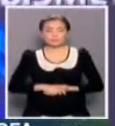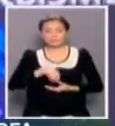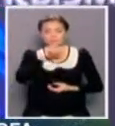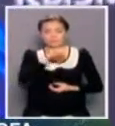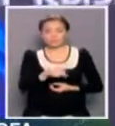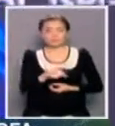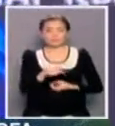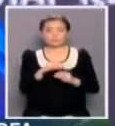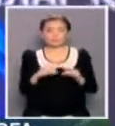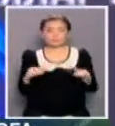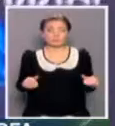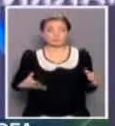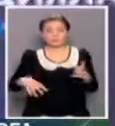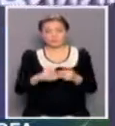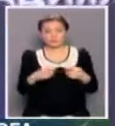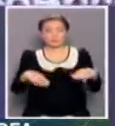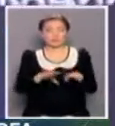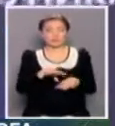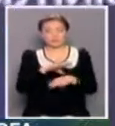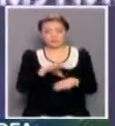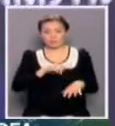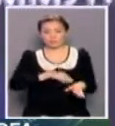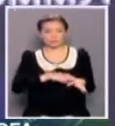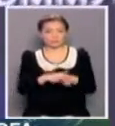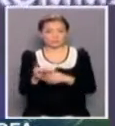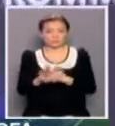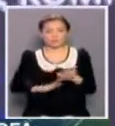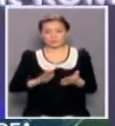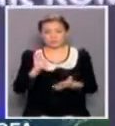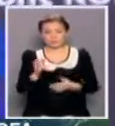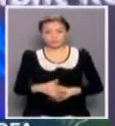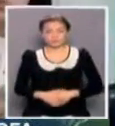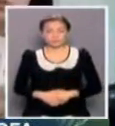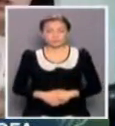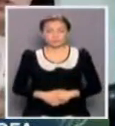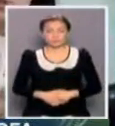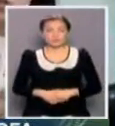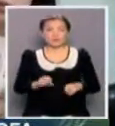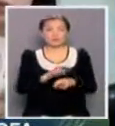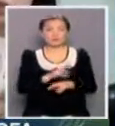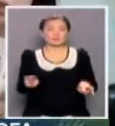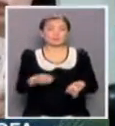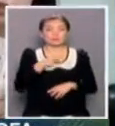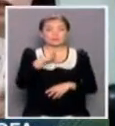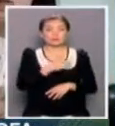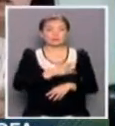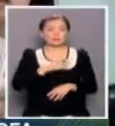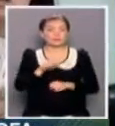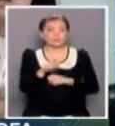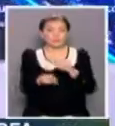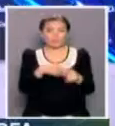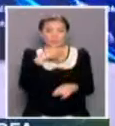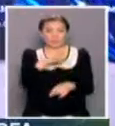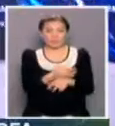арқасында балабақшалар жабылмай тиісті жұмысын әрі қарай атқара беруге мүмкіндік алды. Министрге журналистер көкейтесті